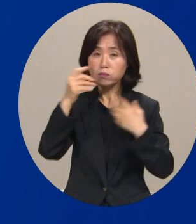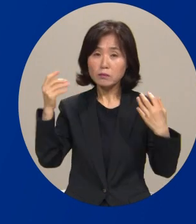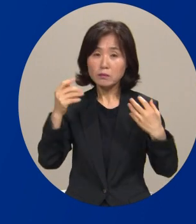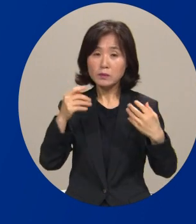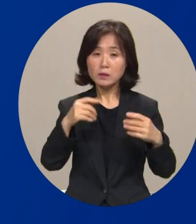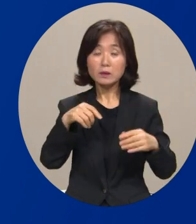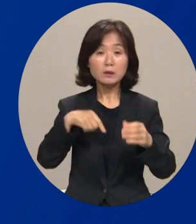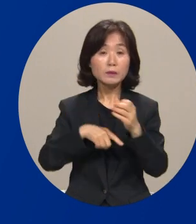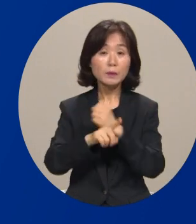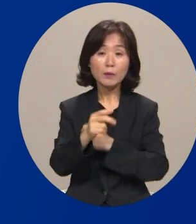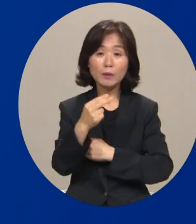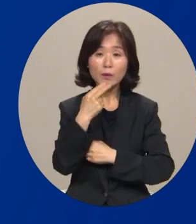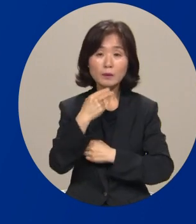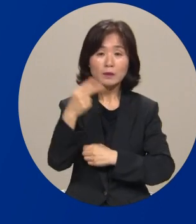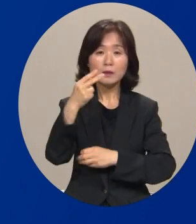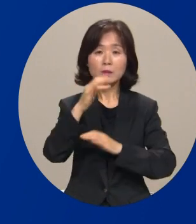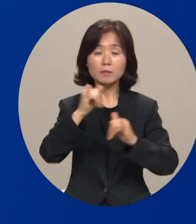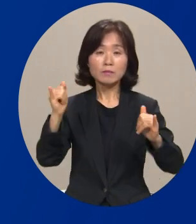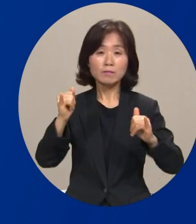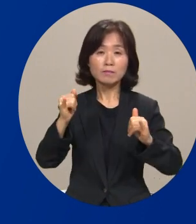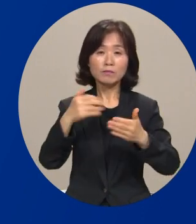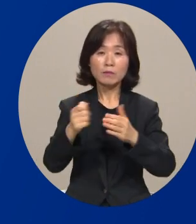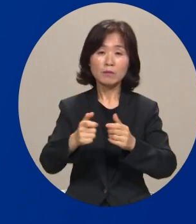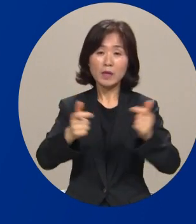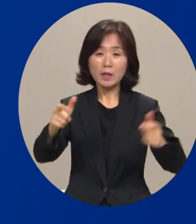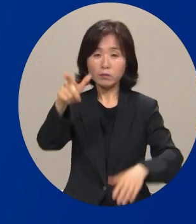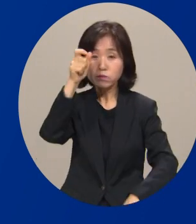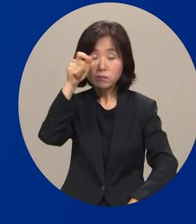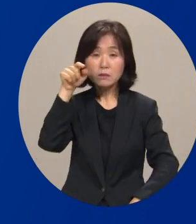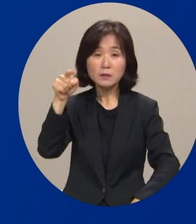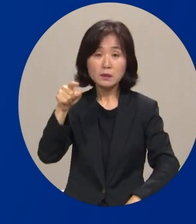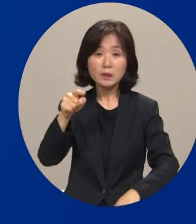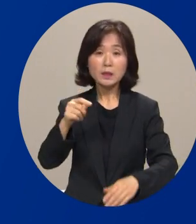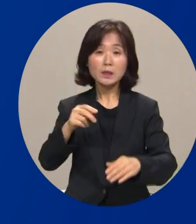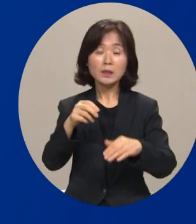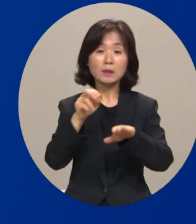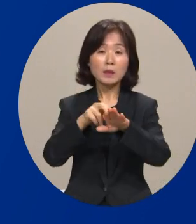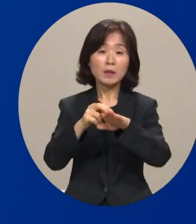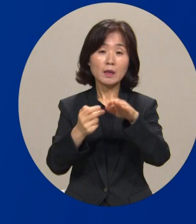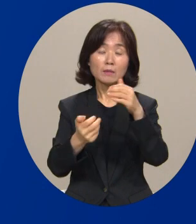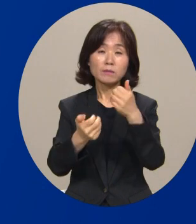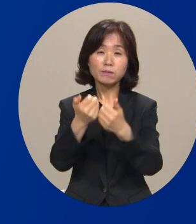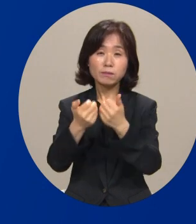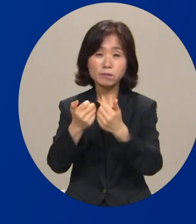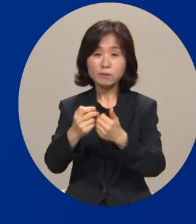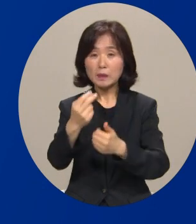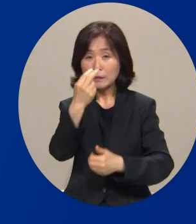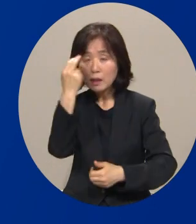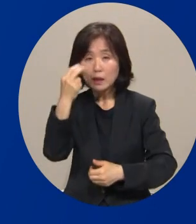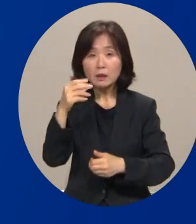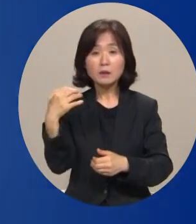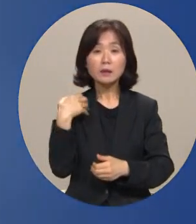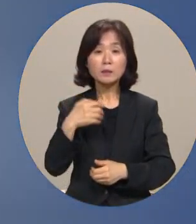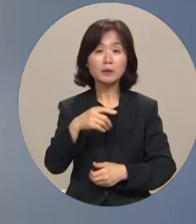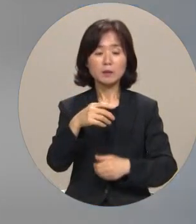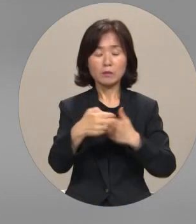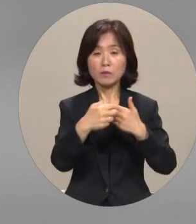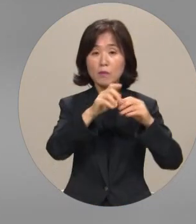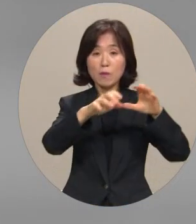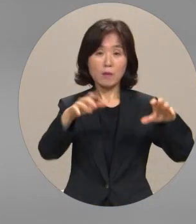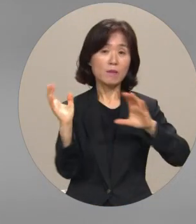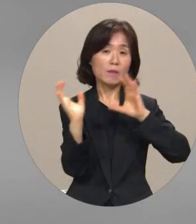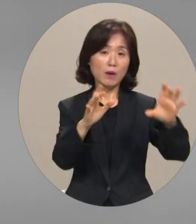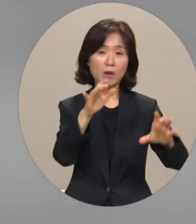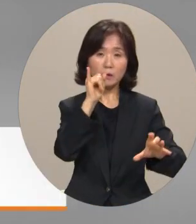고집하며 일으킨 의료 사태의 책임을 각 병원에 떠넘기고 있다며 책임자들의 파면을 요구하기도 했습니다. 앞서